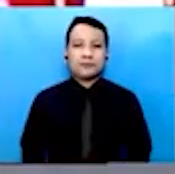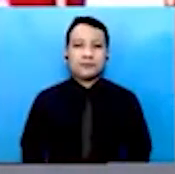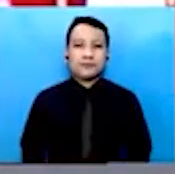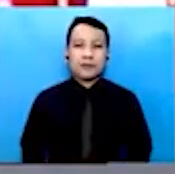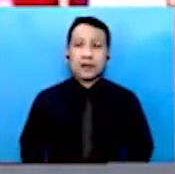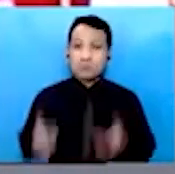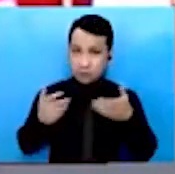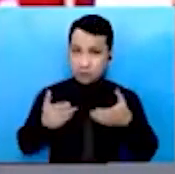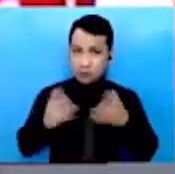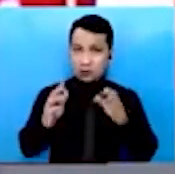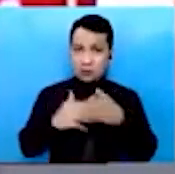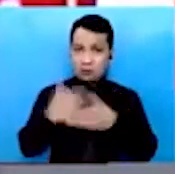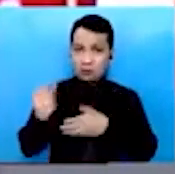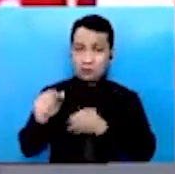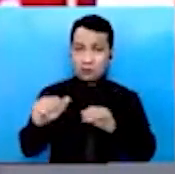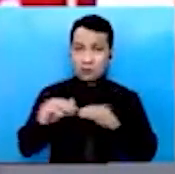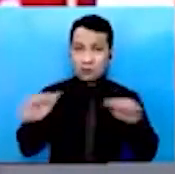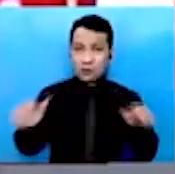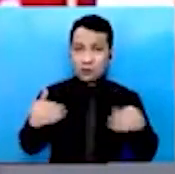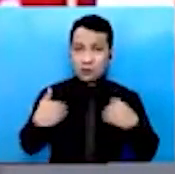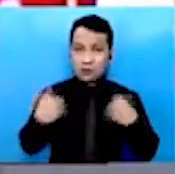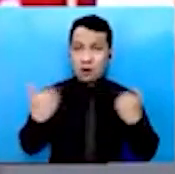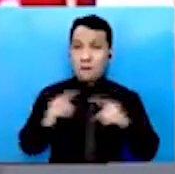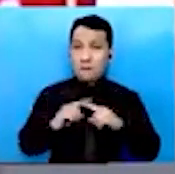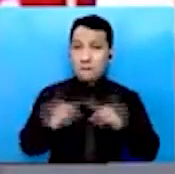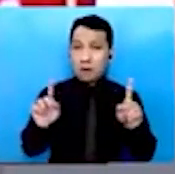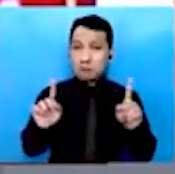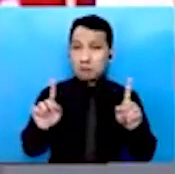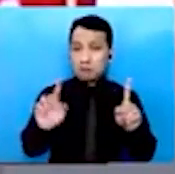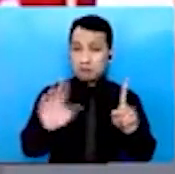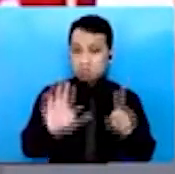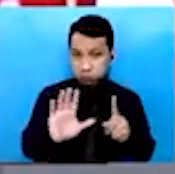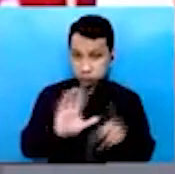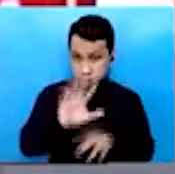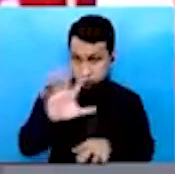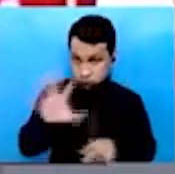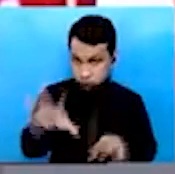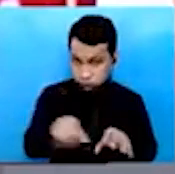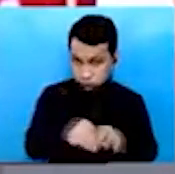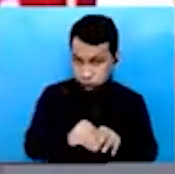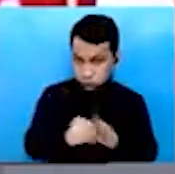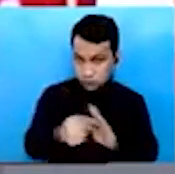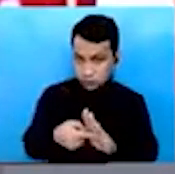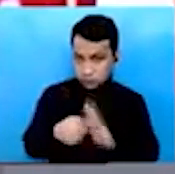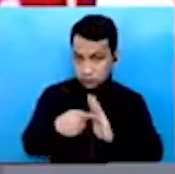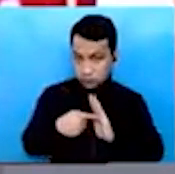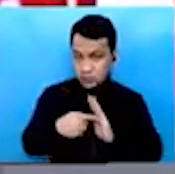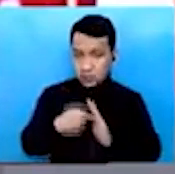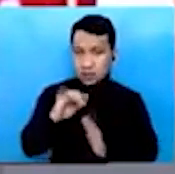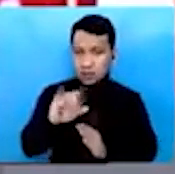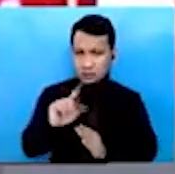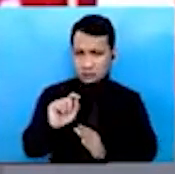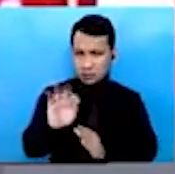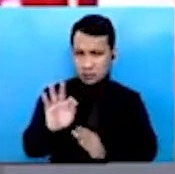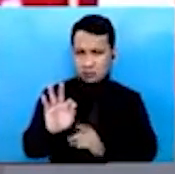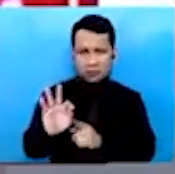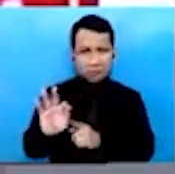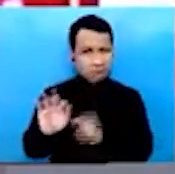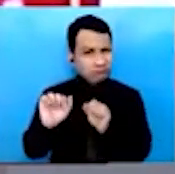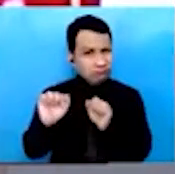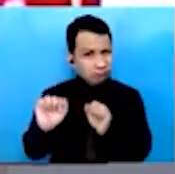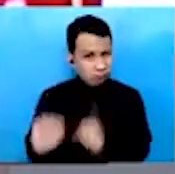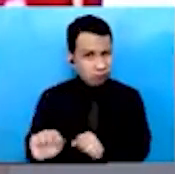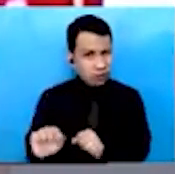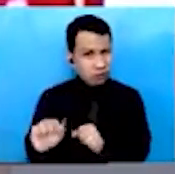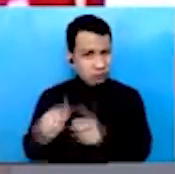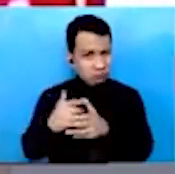Pinapayag ang lumabas sa mga minor de edad pero dapat pasok sa mga kondisyon ng IATF. Ang tanong, pwede na ba silang pumasok